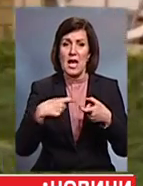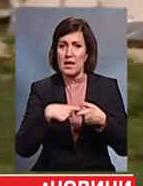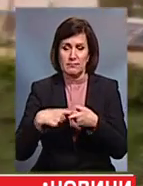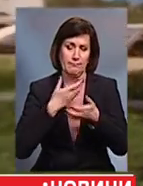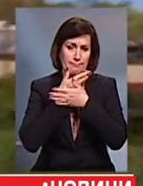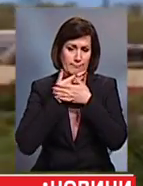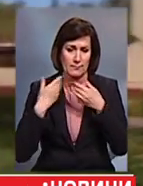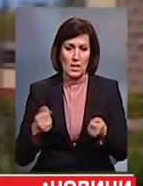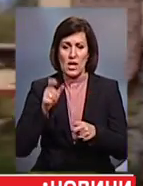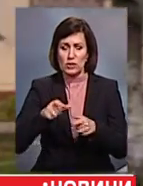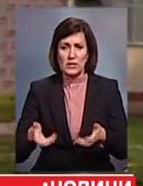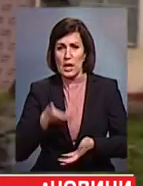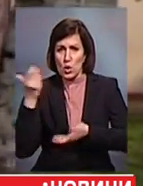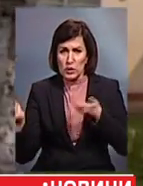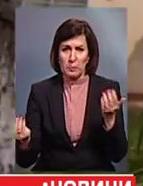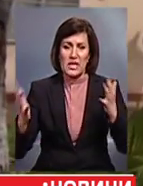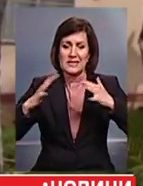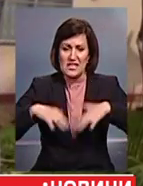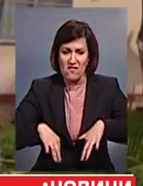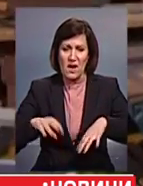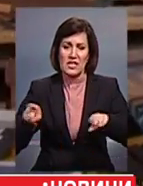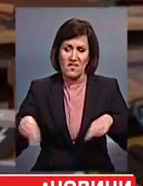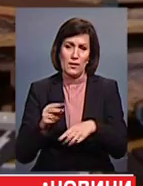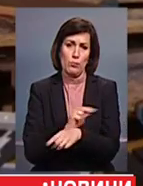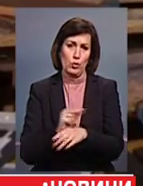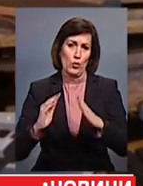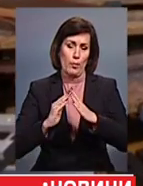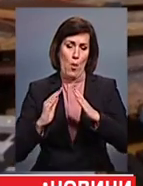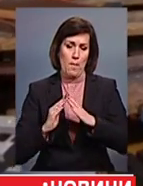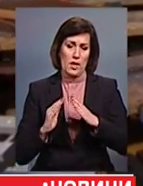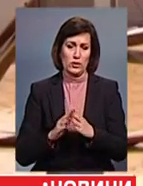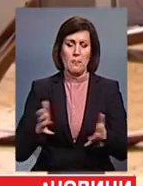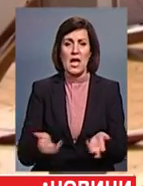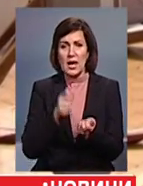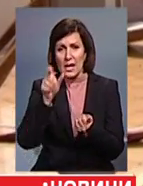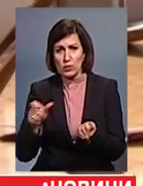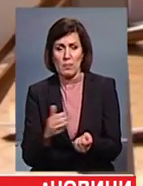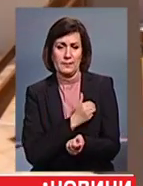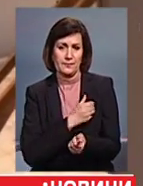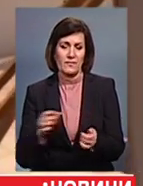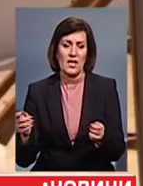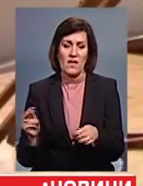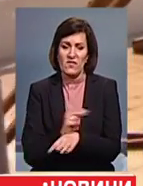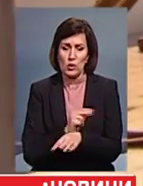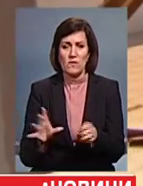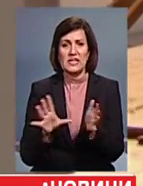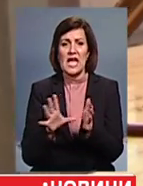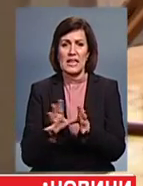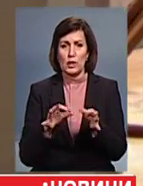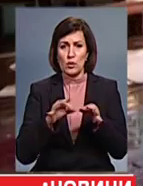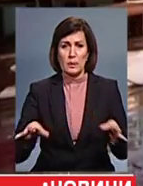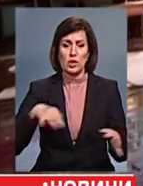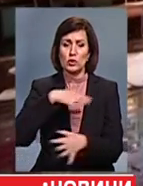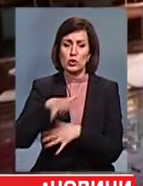Жителі розбирають завали і відбудовують зруйновані стихією помешкання. Рятувальники намагаються відновити електропостачання. Шторм